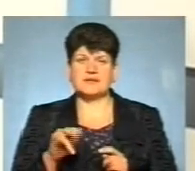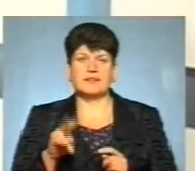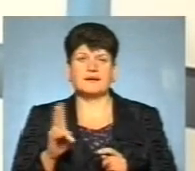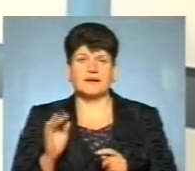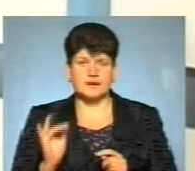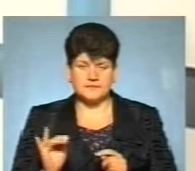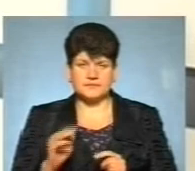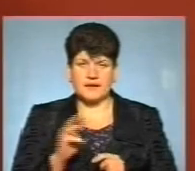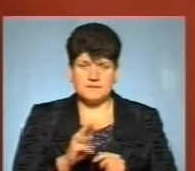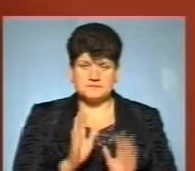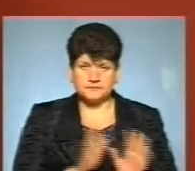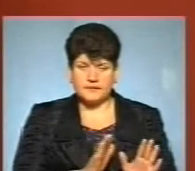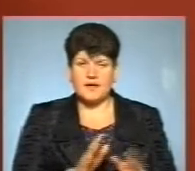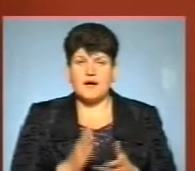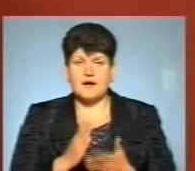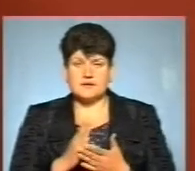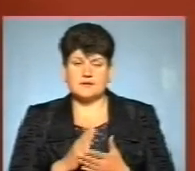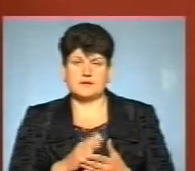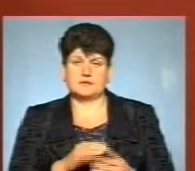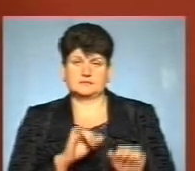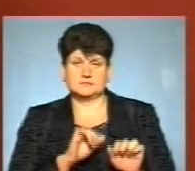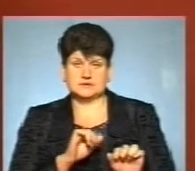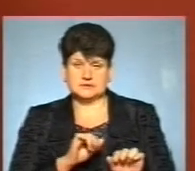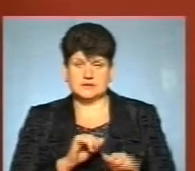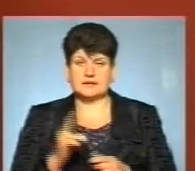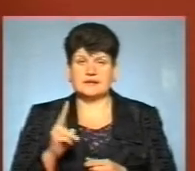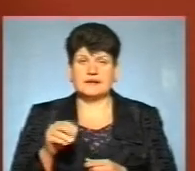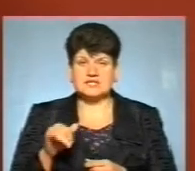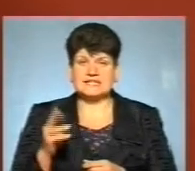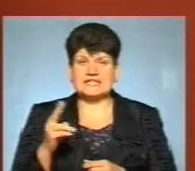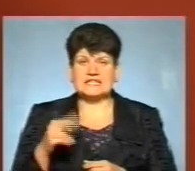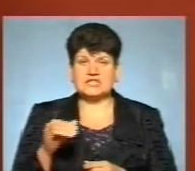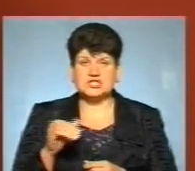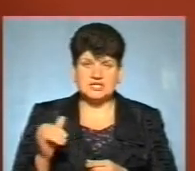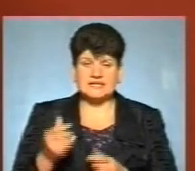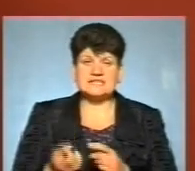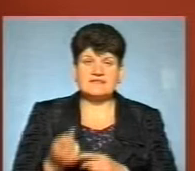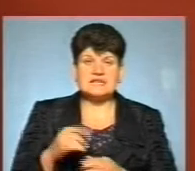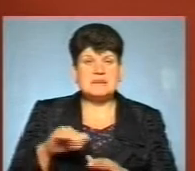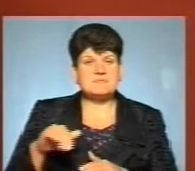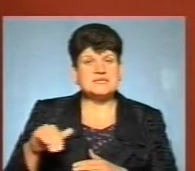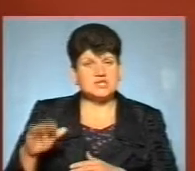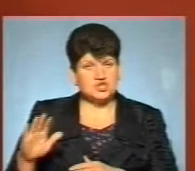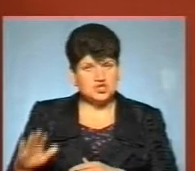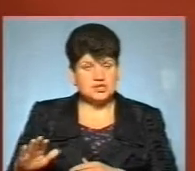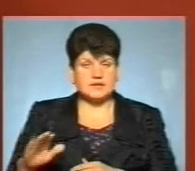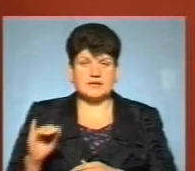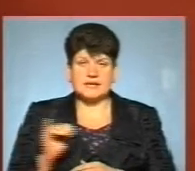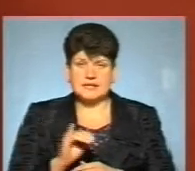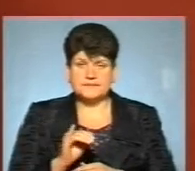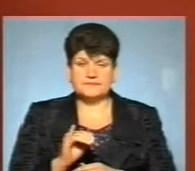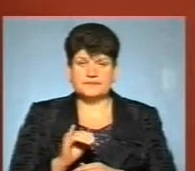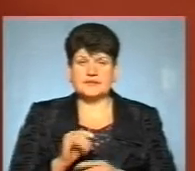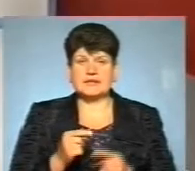є антитіла класу G, які з'являються трішечки пізніше, і